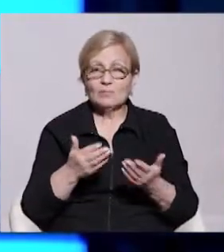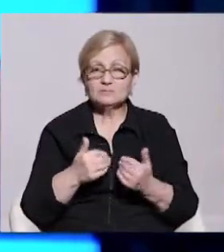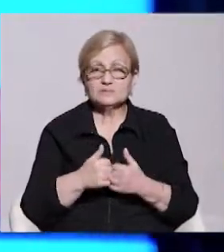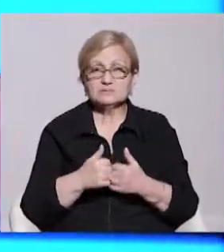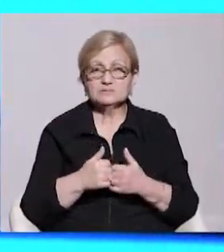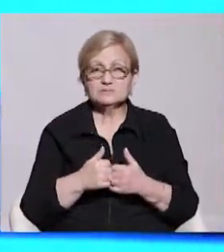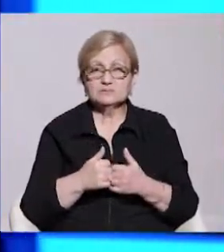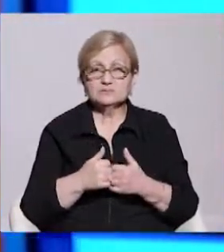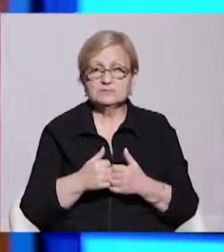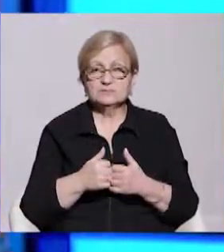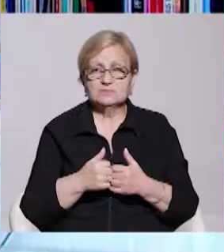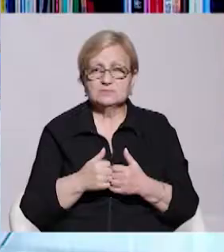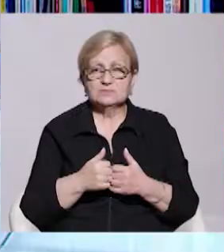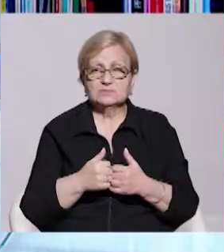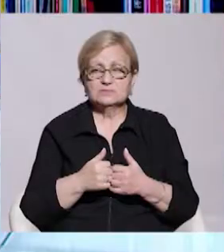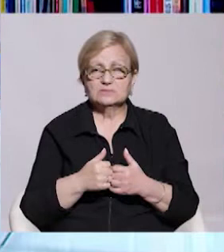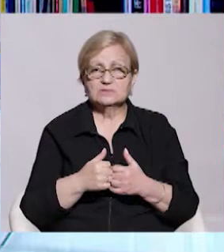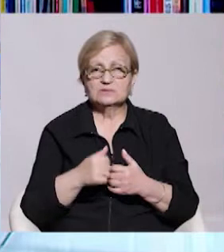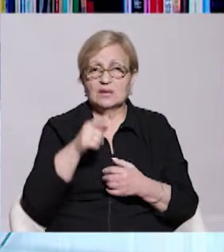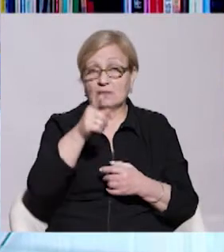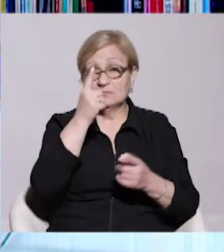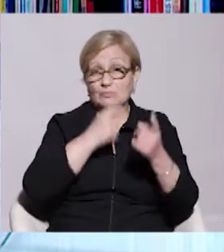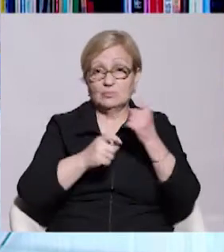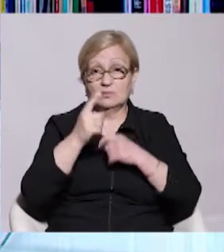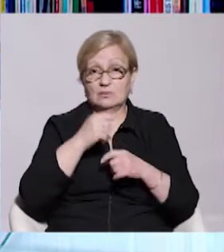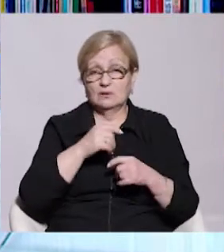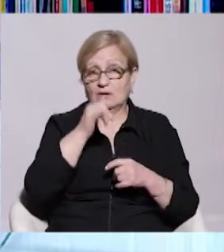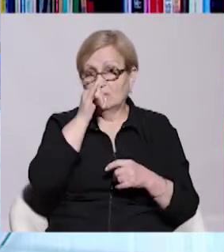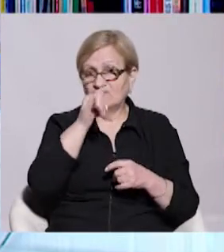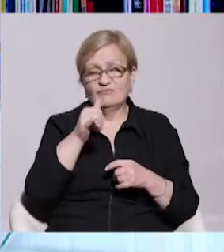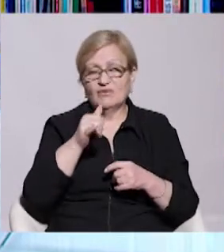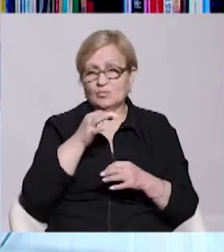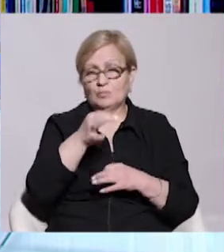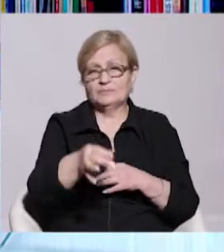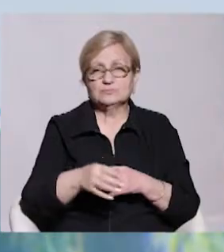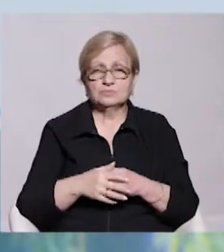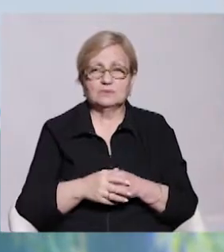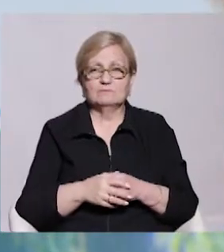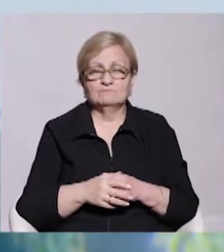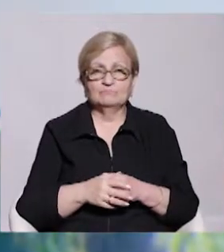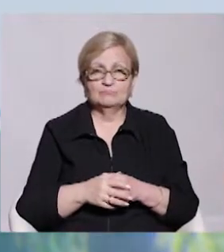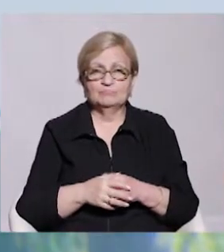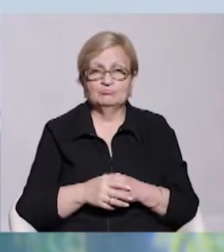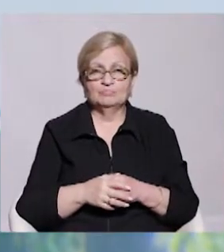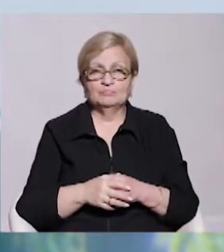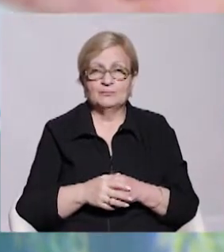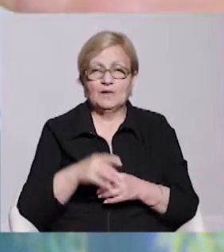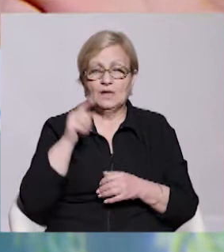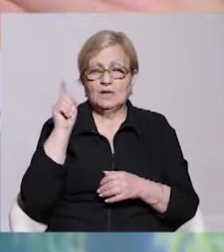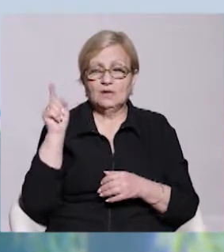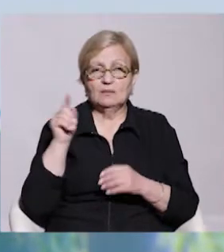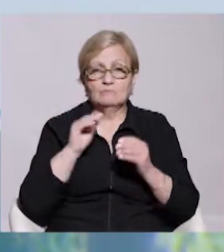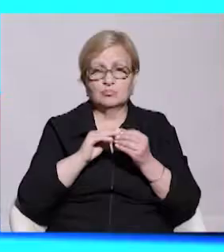რომელსაც ამ ინფორმაციის მიხედვით ვერ უპასუხებთ. ამ იმ პრობლემებს,